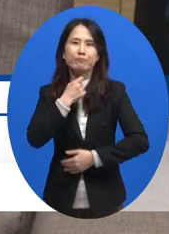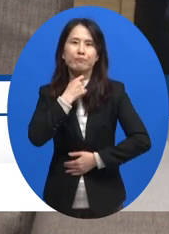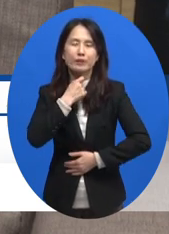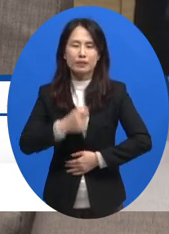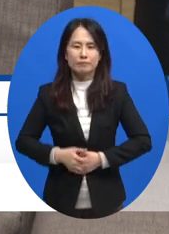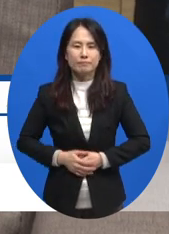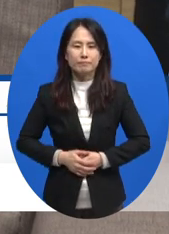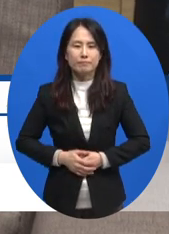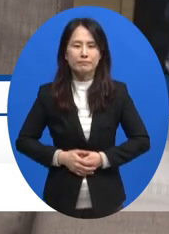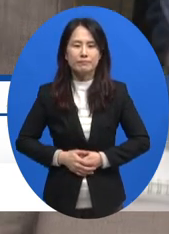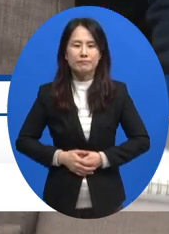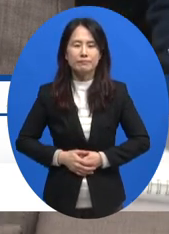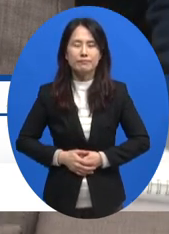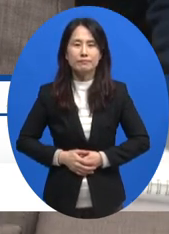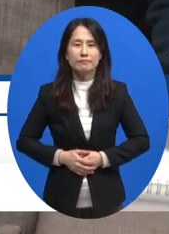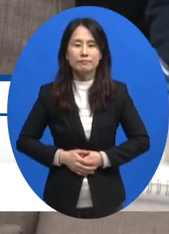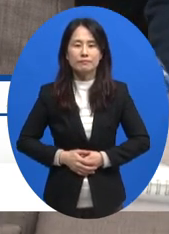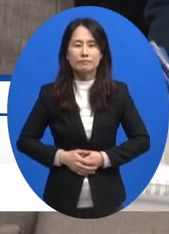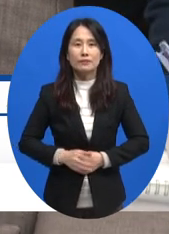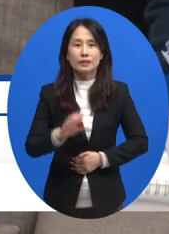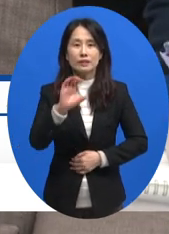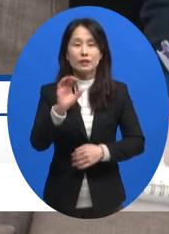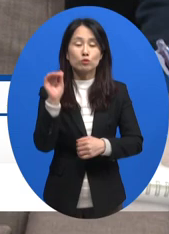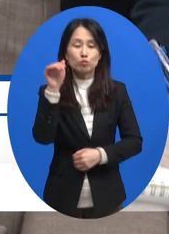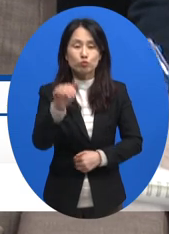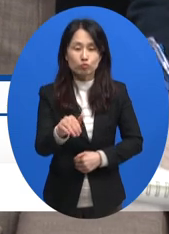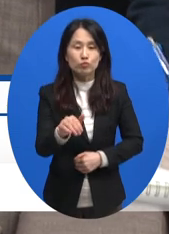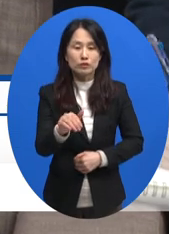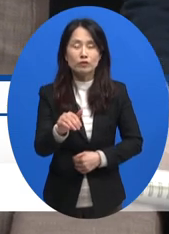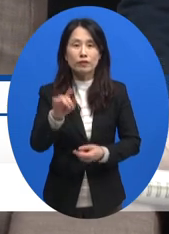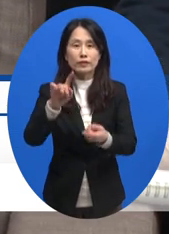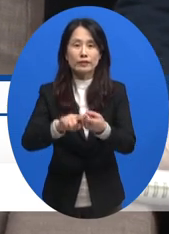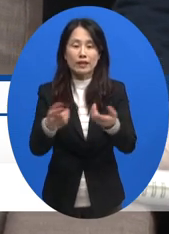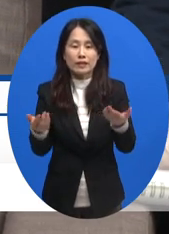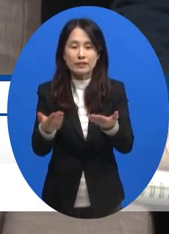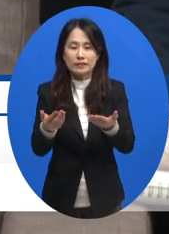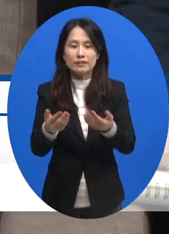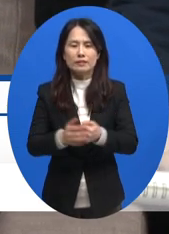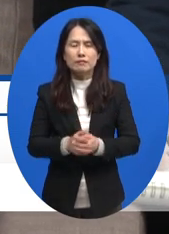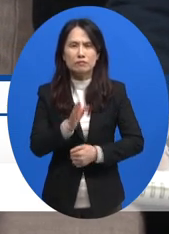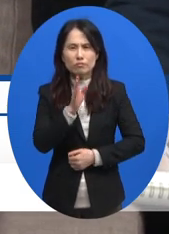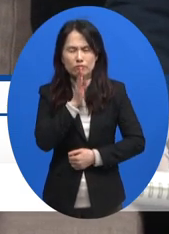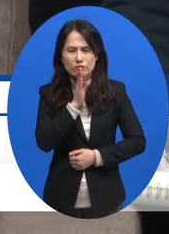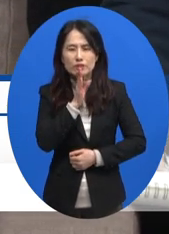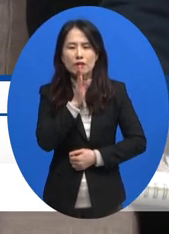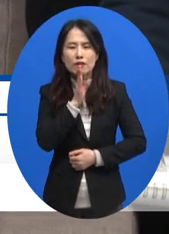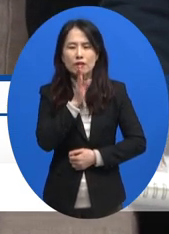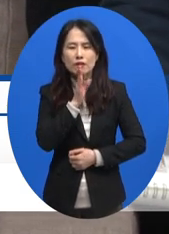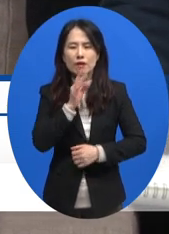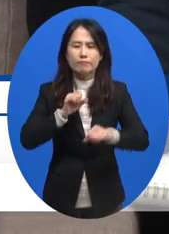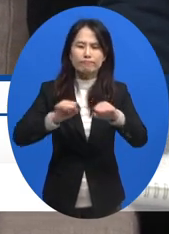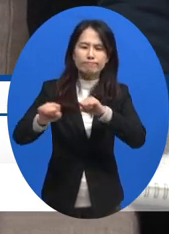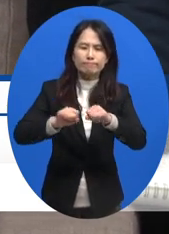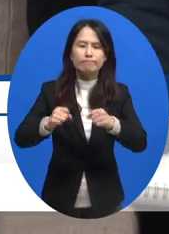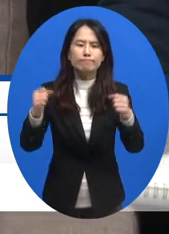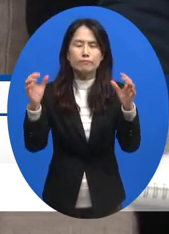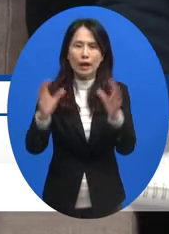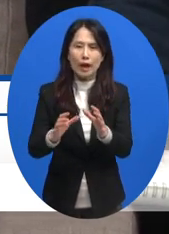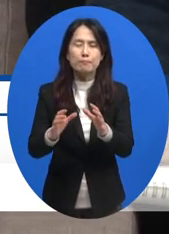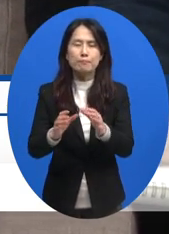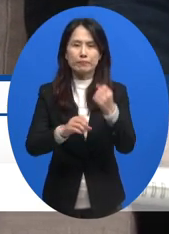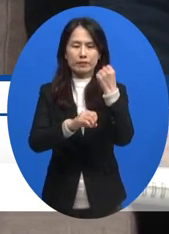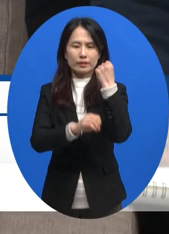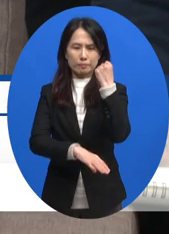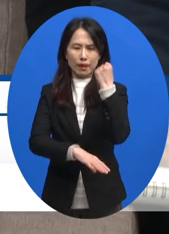교환을 좀 했으면 하는 생각을 해봅니다. 탄소 중립과 관련된 일들을 신부적으로 조금 더 협력할 수 있는